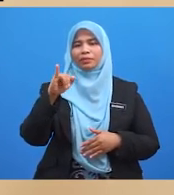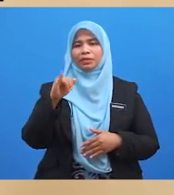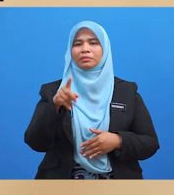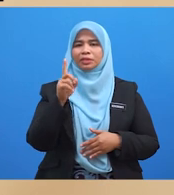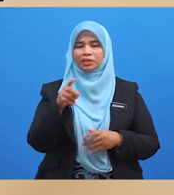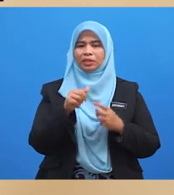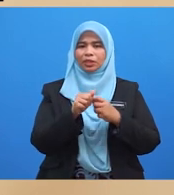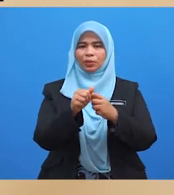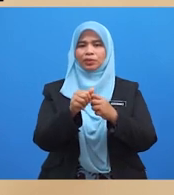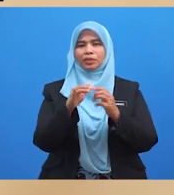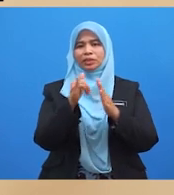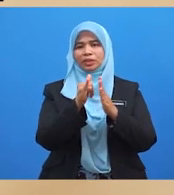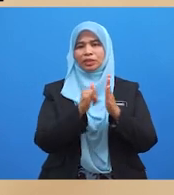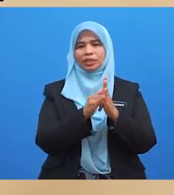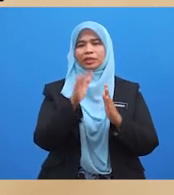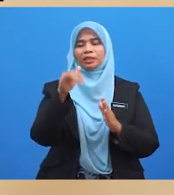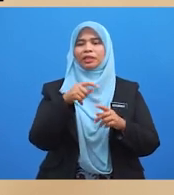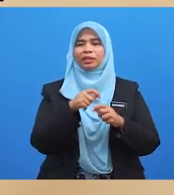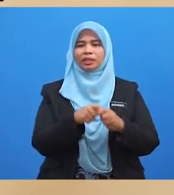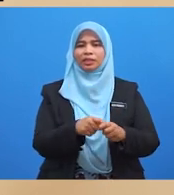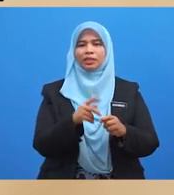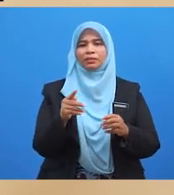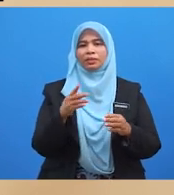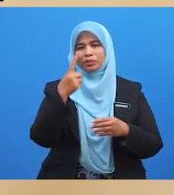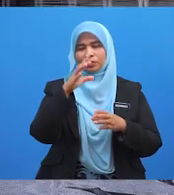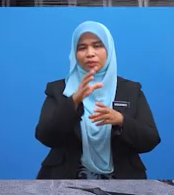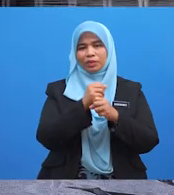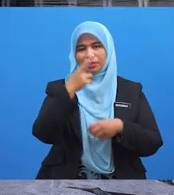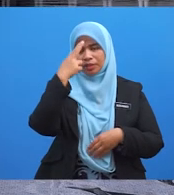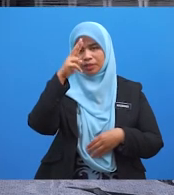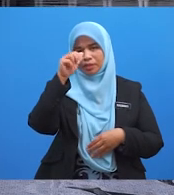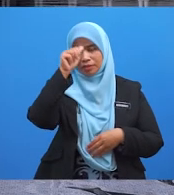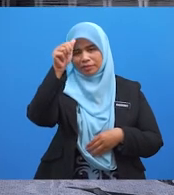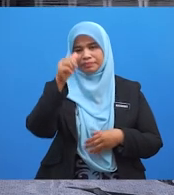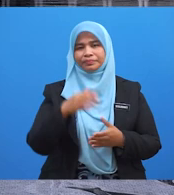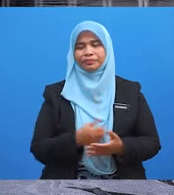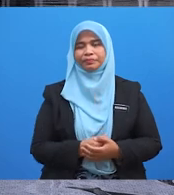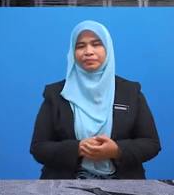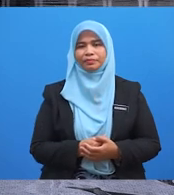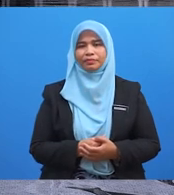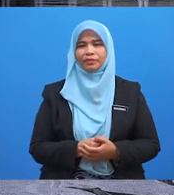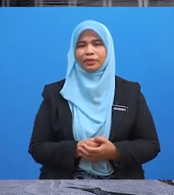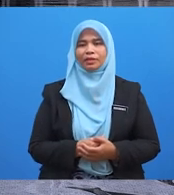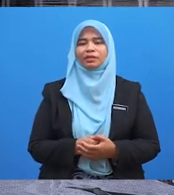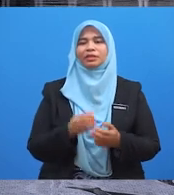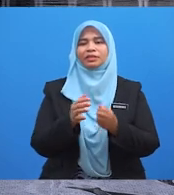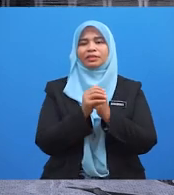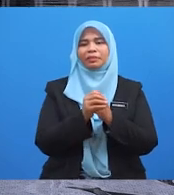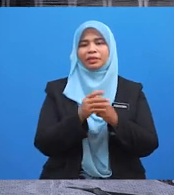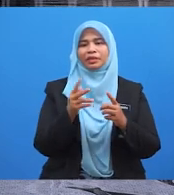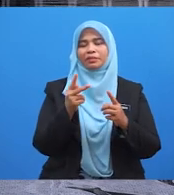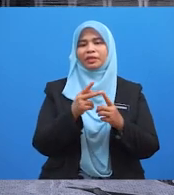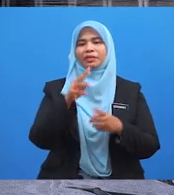syarat-syarat yang ditetapkan untuk mendapat keredaan Allah. Mudahkan jawapannya? Syabas dan